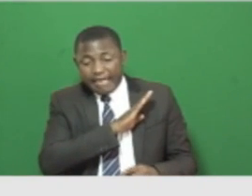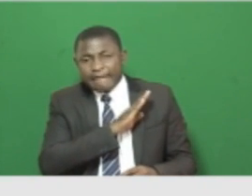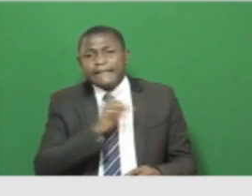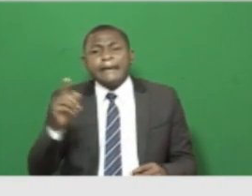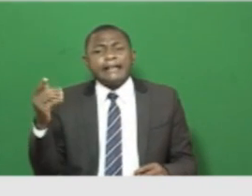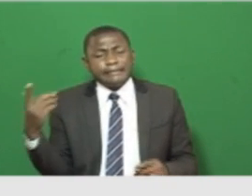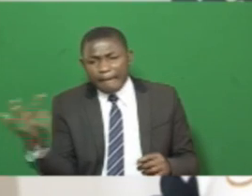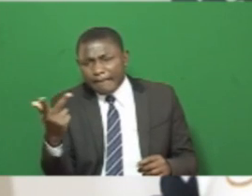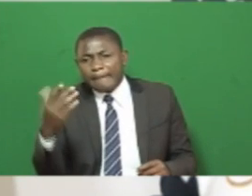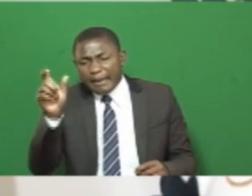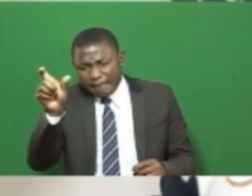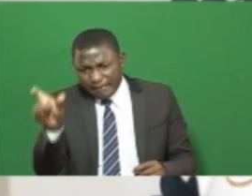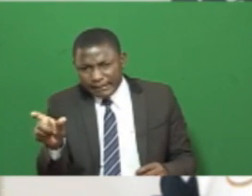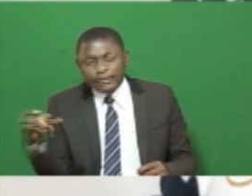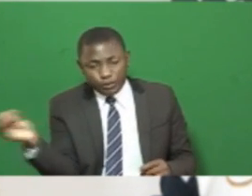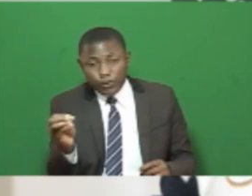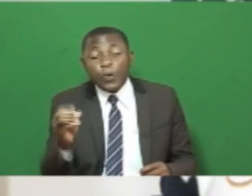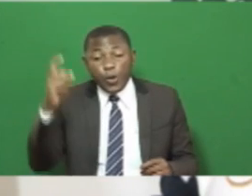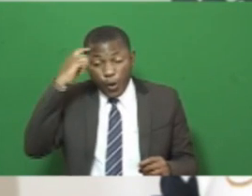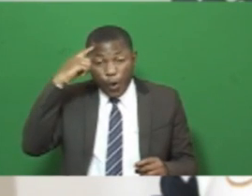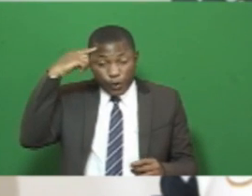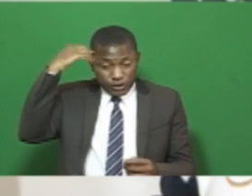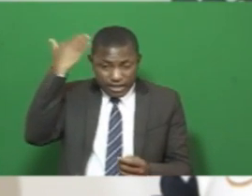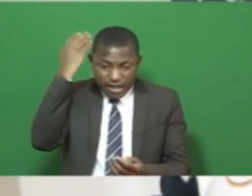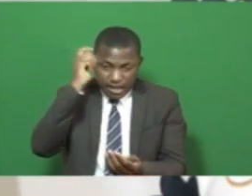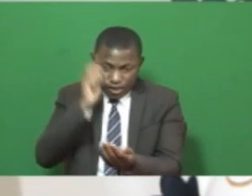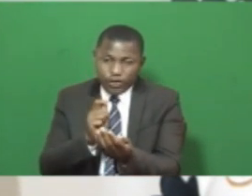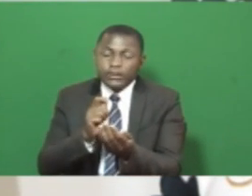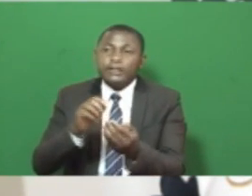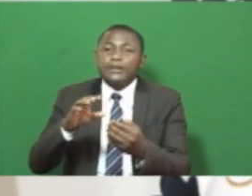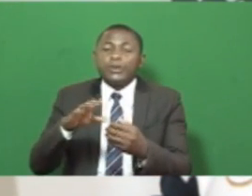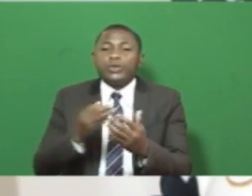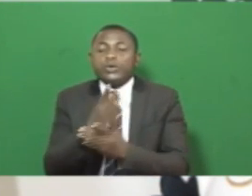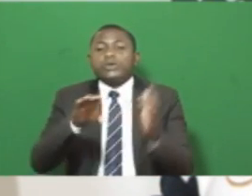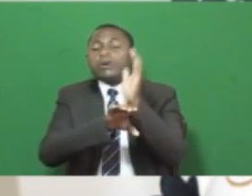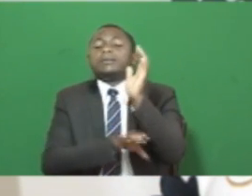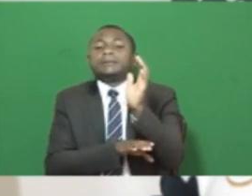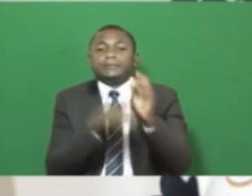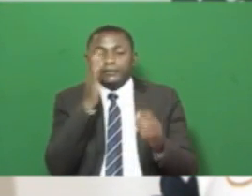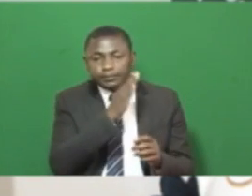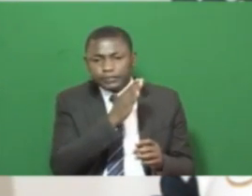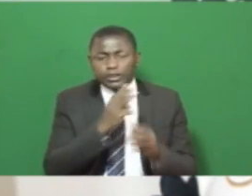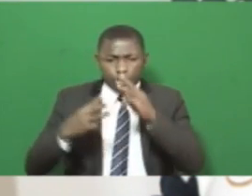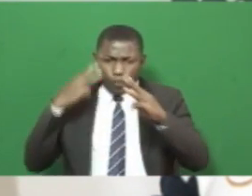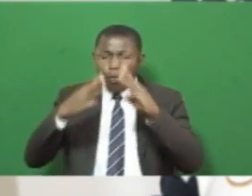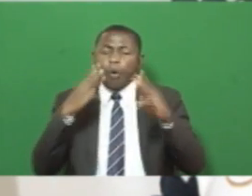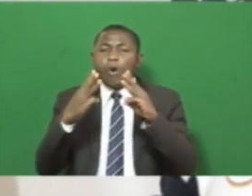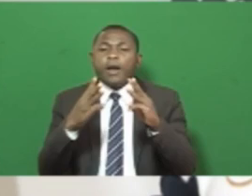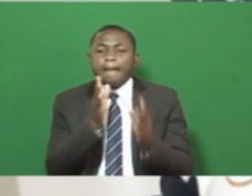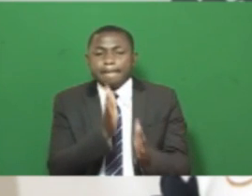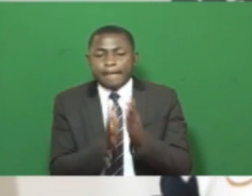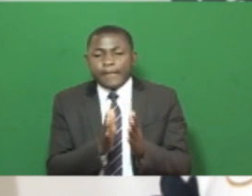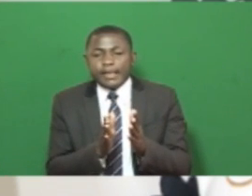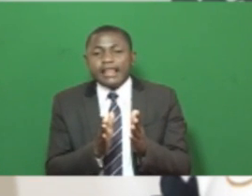nomurayiro wokusununguro. Right. Pahondo iripo iyi totaura pamusoro pehondo nemutemo waMwari. Alright. Pa hondo iripo